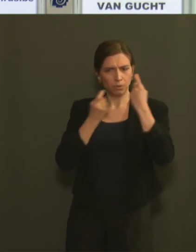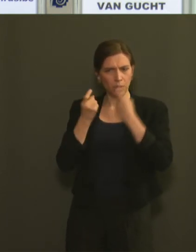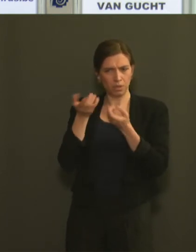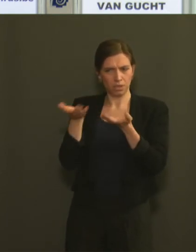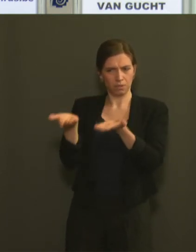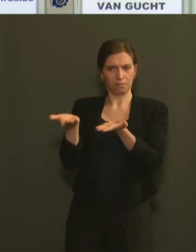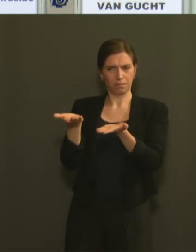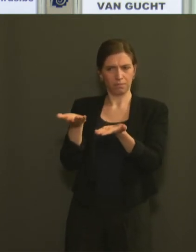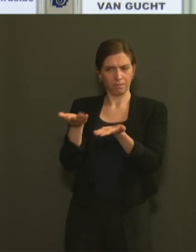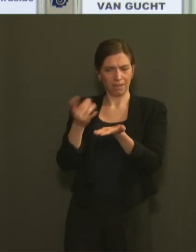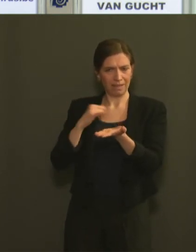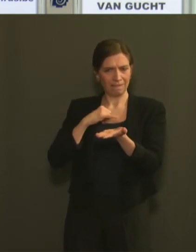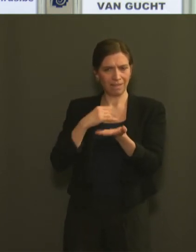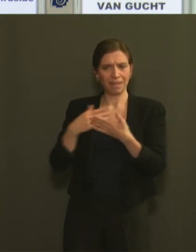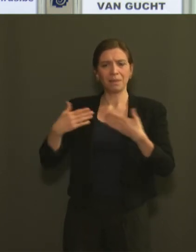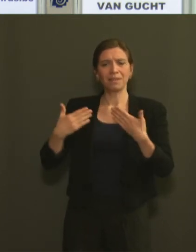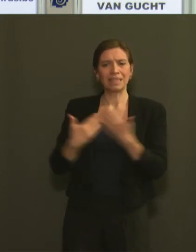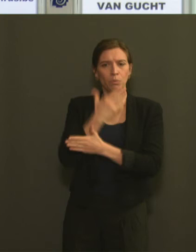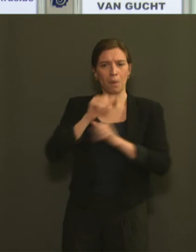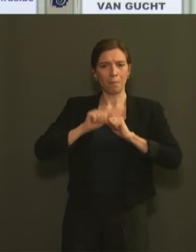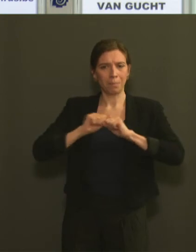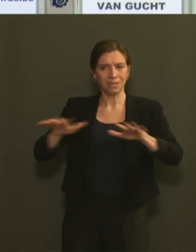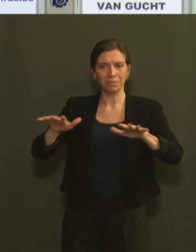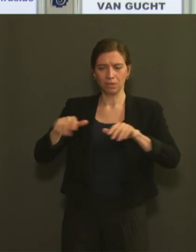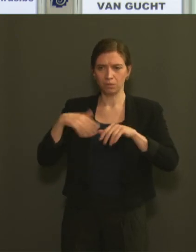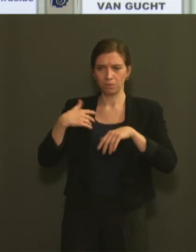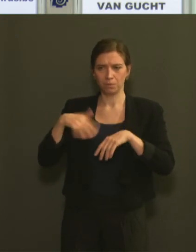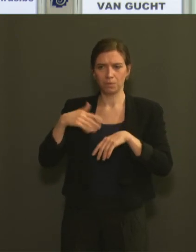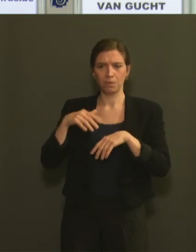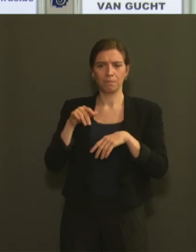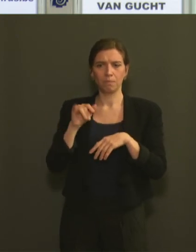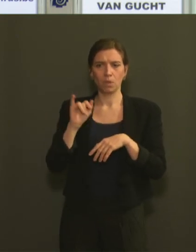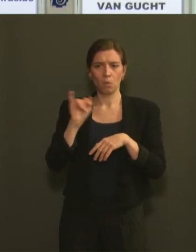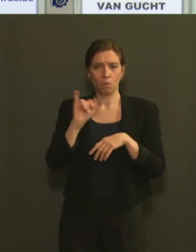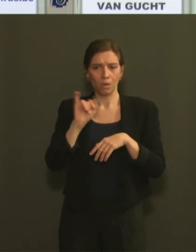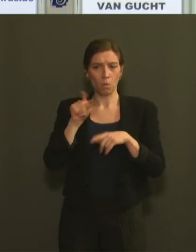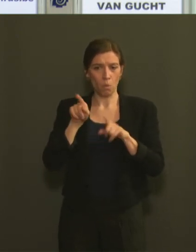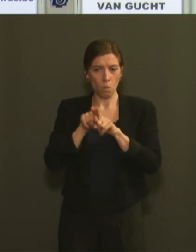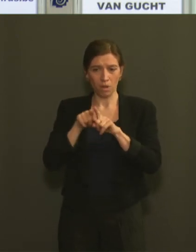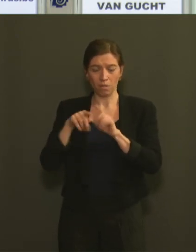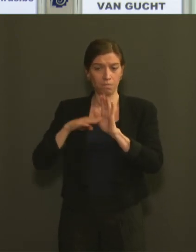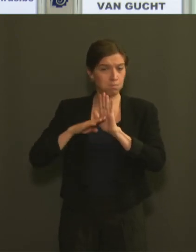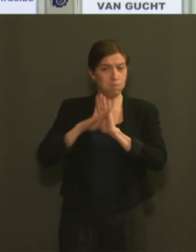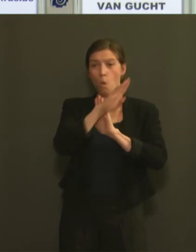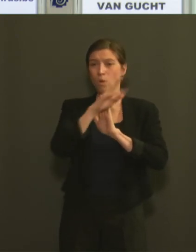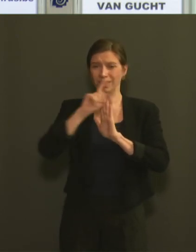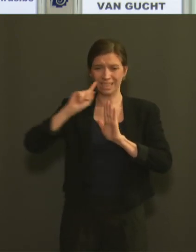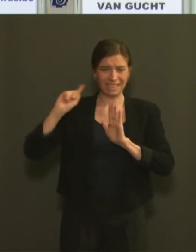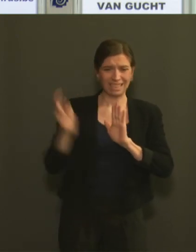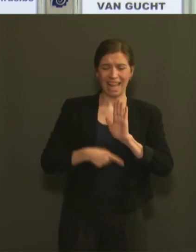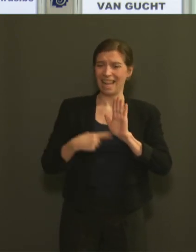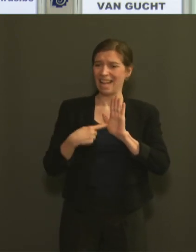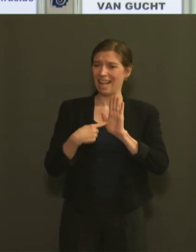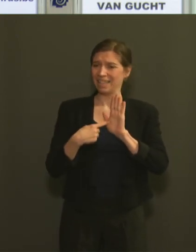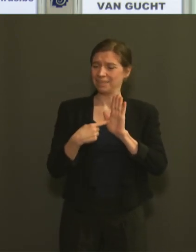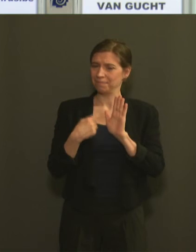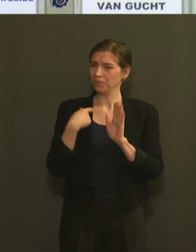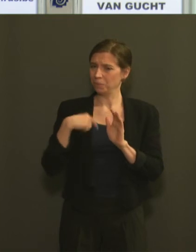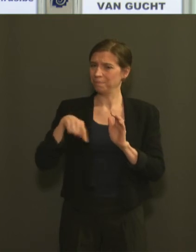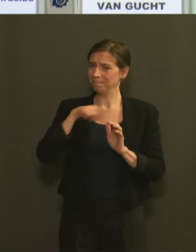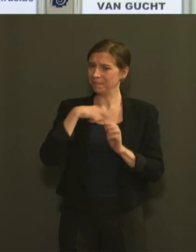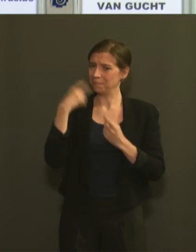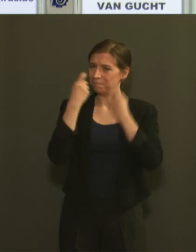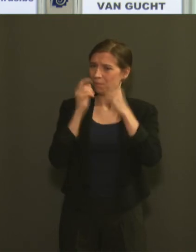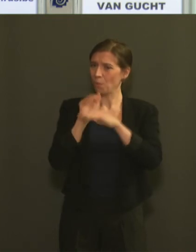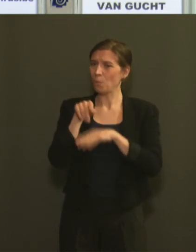qu'assistante à zhouqu de snow stoneham ynet interval a dit samedi la